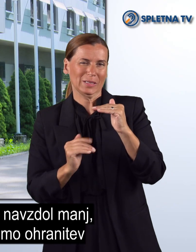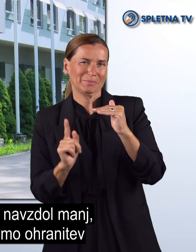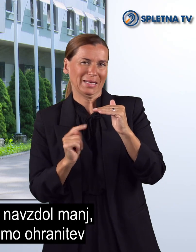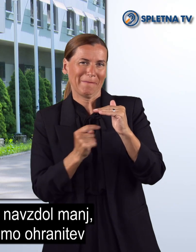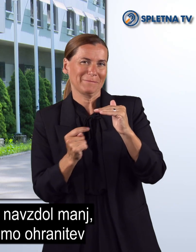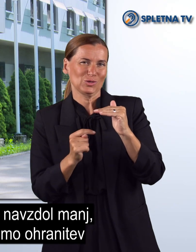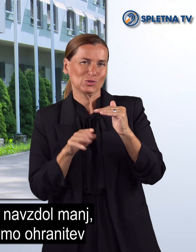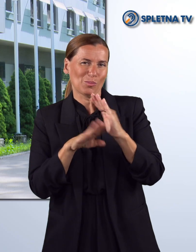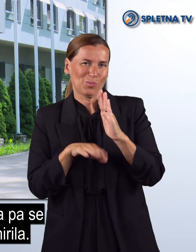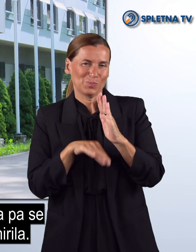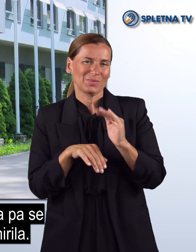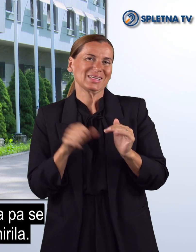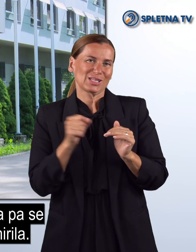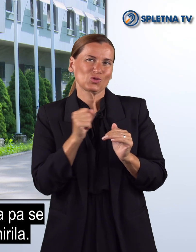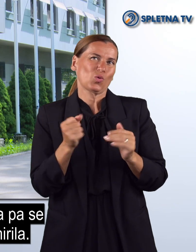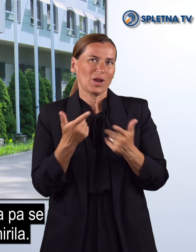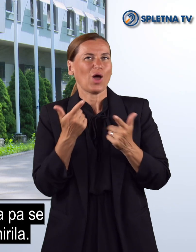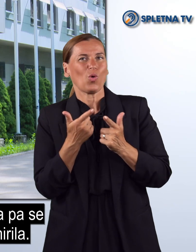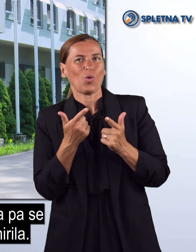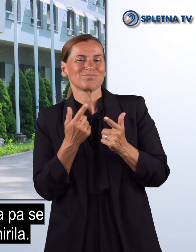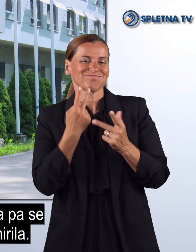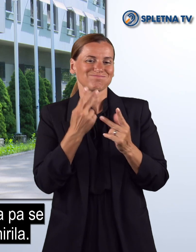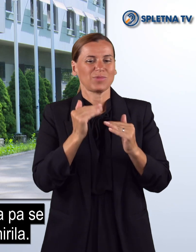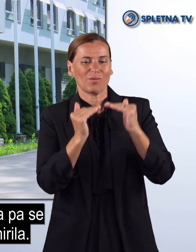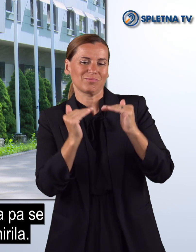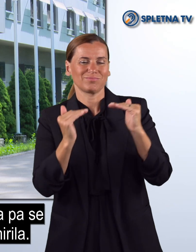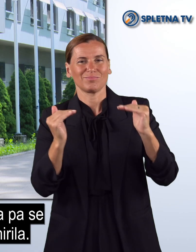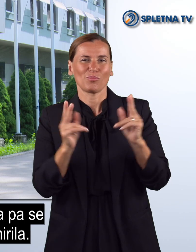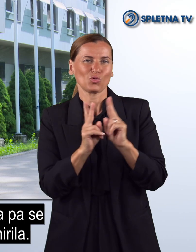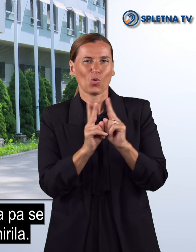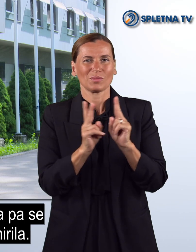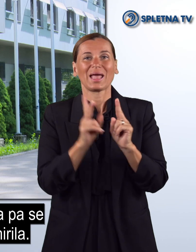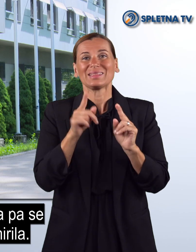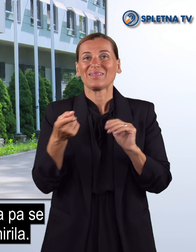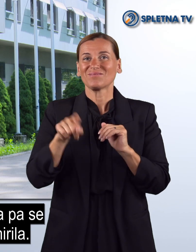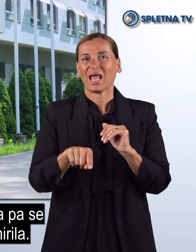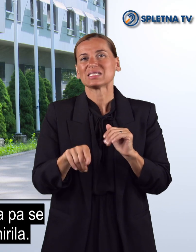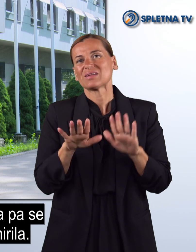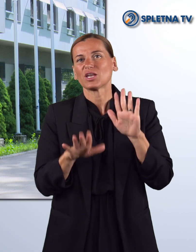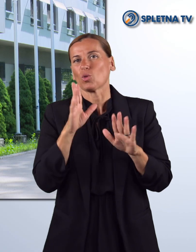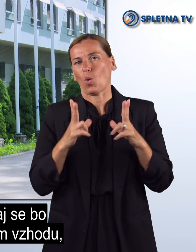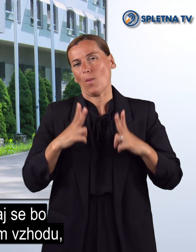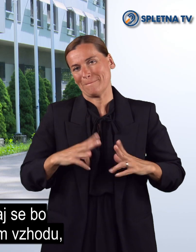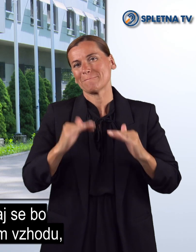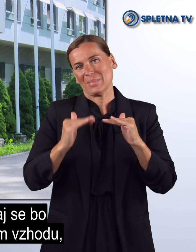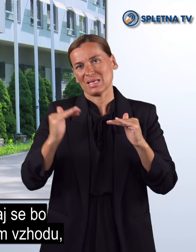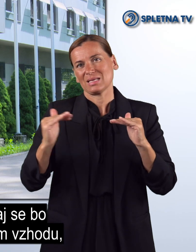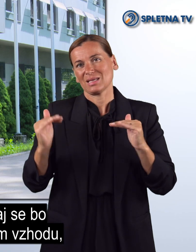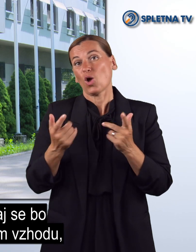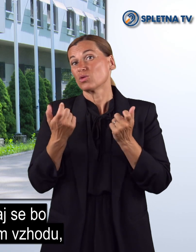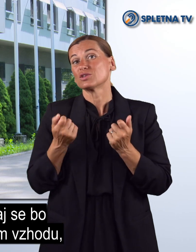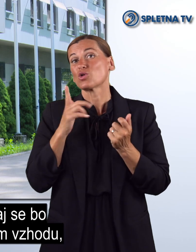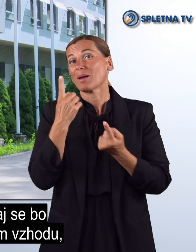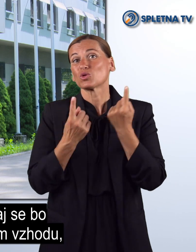pričakujemo ohranitev ravni cen, inflacija pa pač se bo verjetno umirila, je pa odvisno seveda, kaj